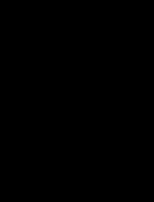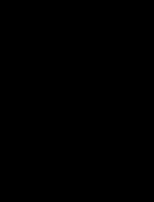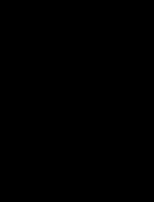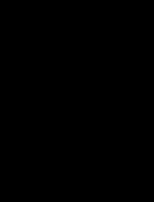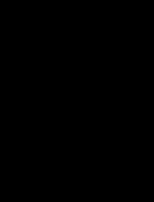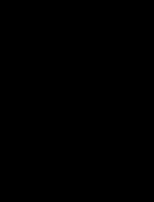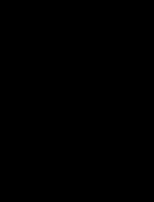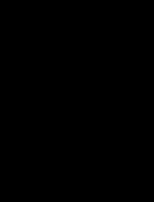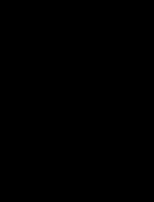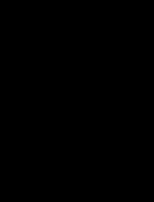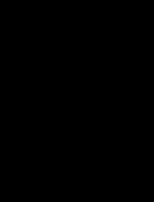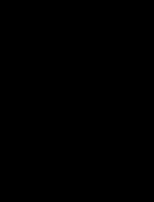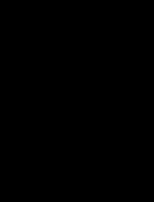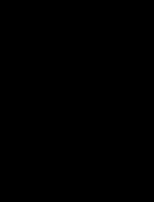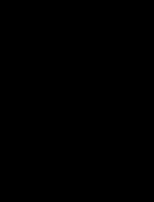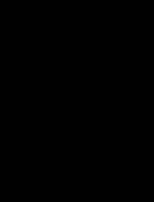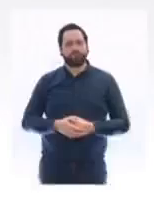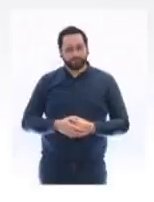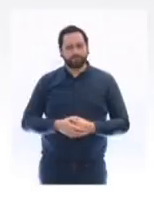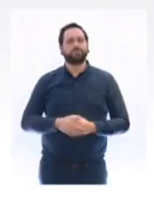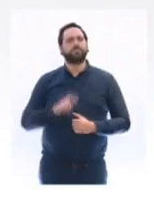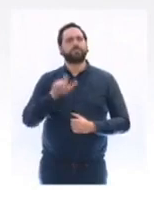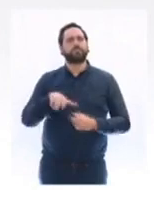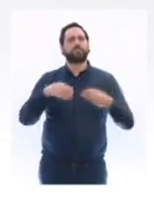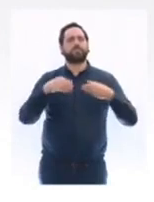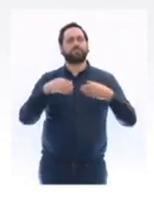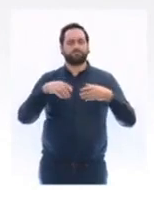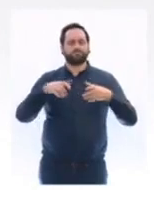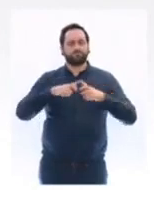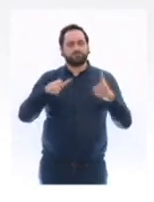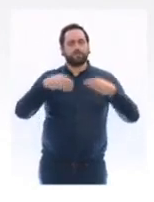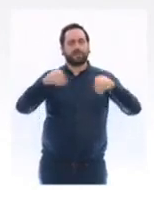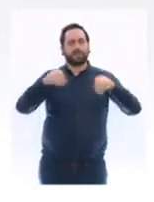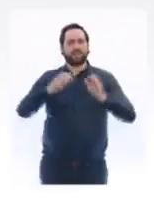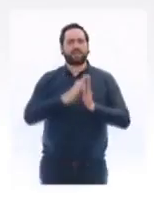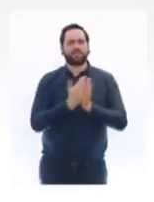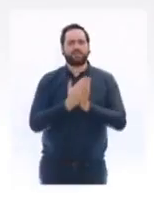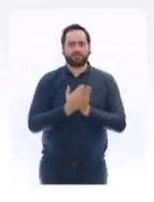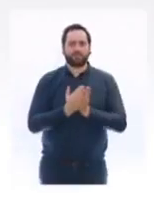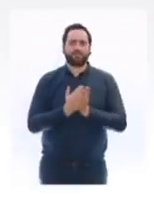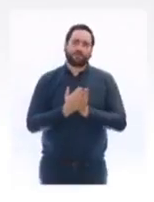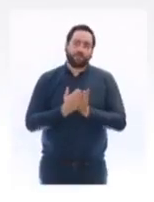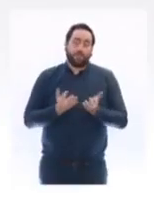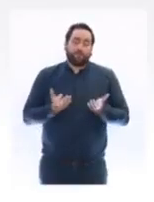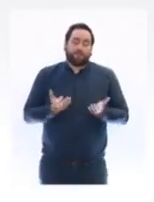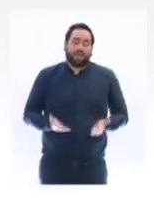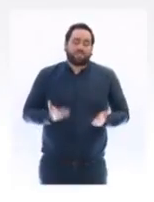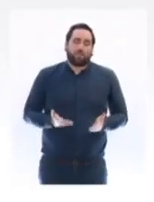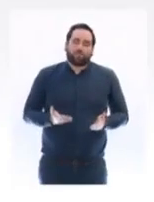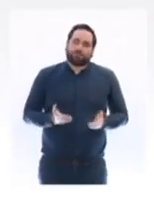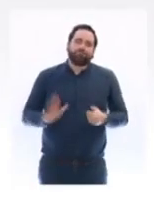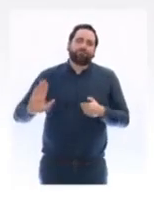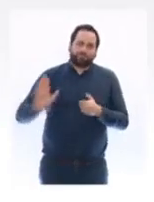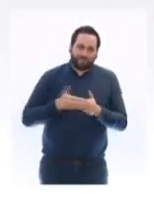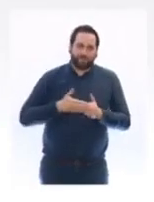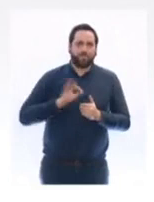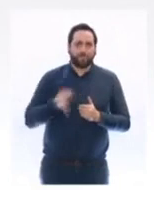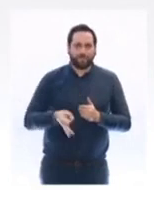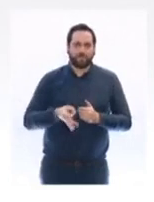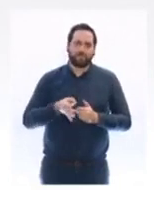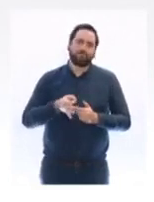place. Nous verrons dans 15 jours, au regard de la situation sanitaire, si une ouverture classique redevient